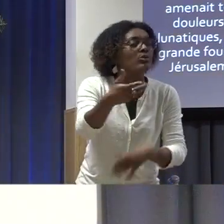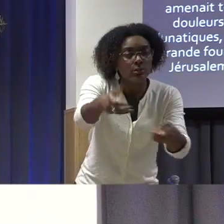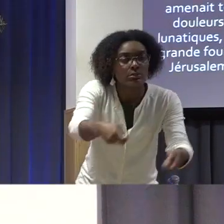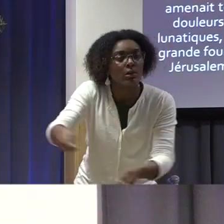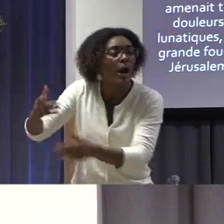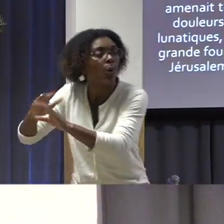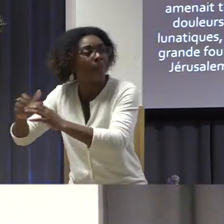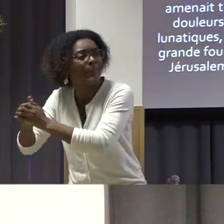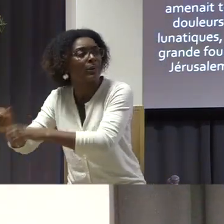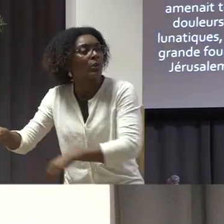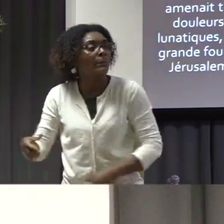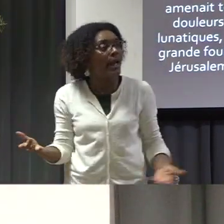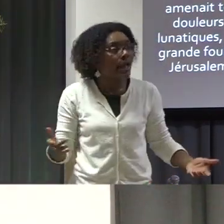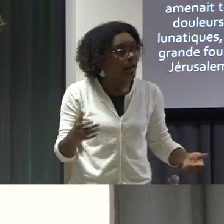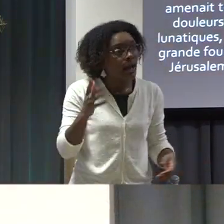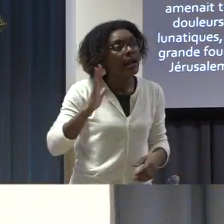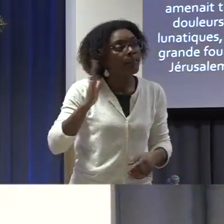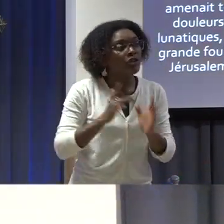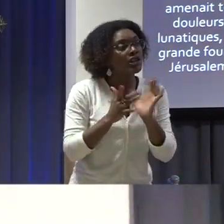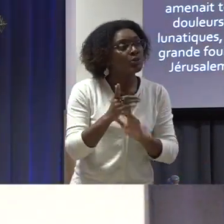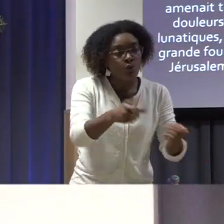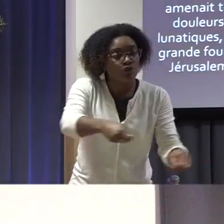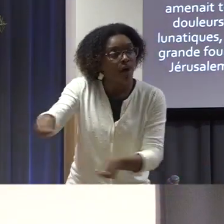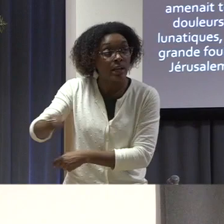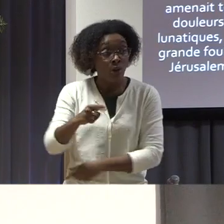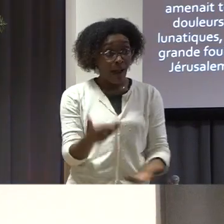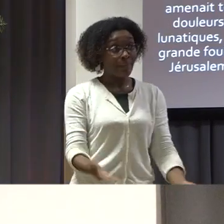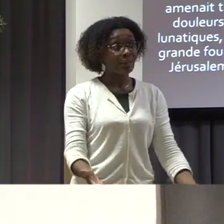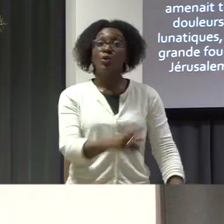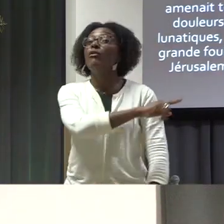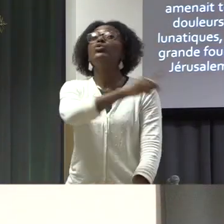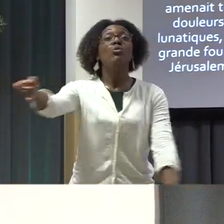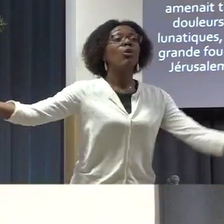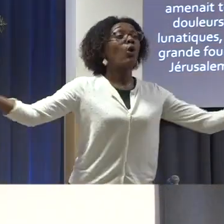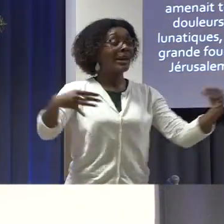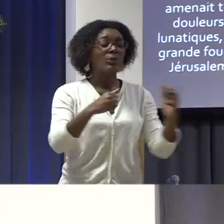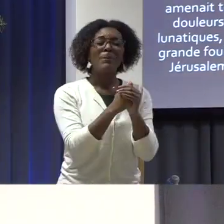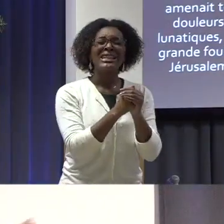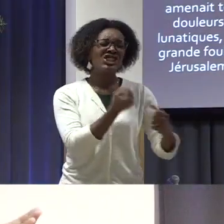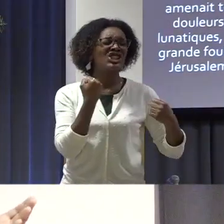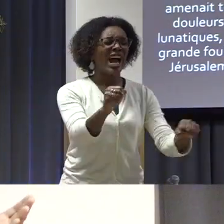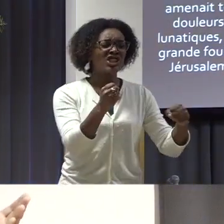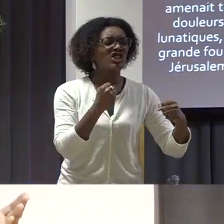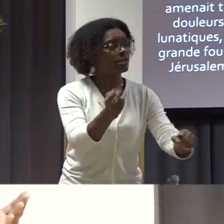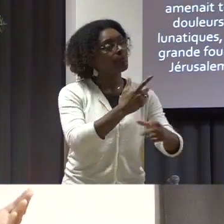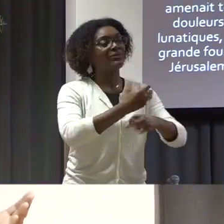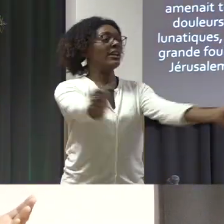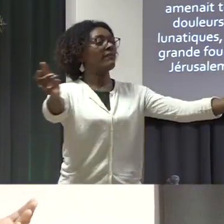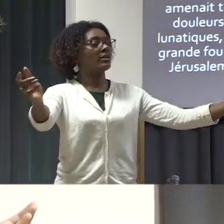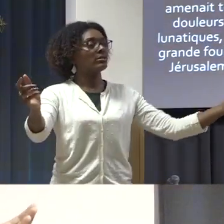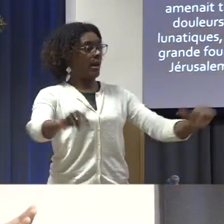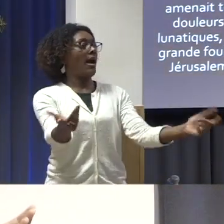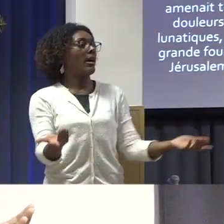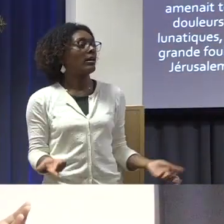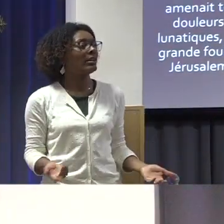jésus on ne sortait pas les gens ils étaient là on priait pour eux devant tout le monde que l'église champ je